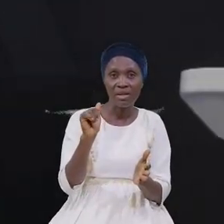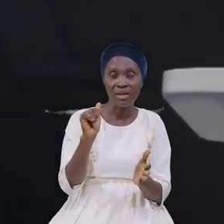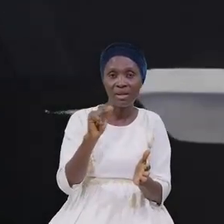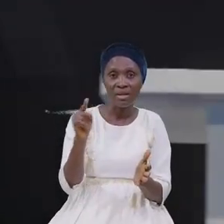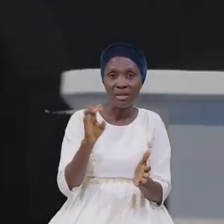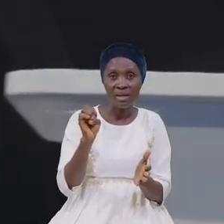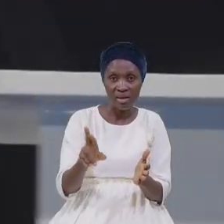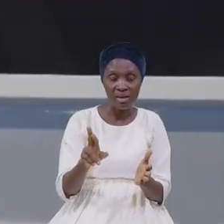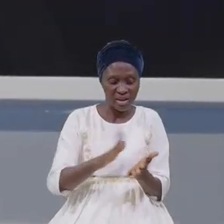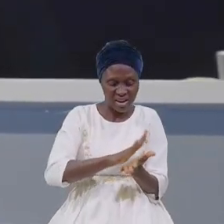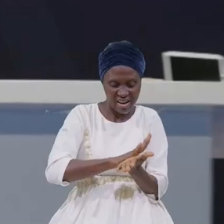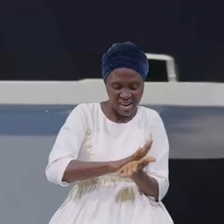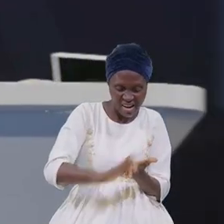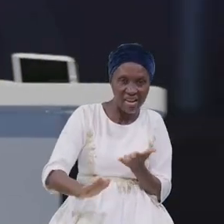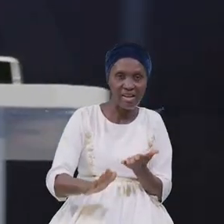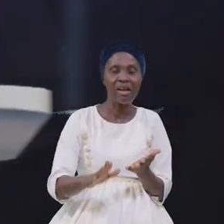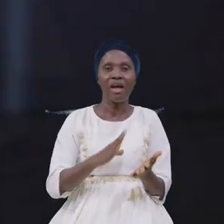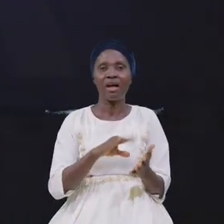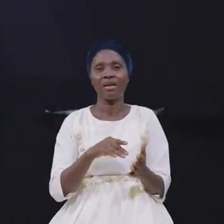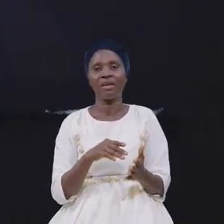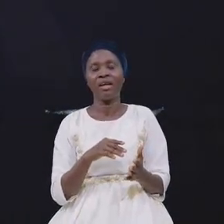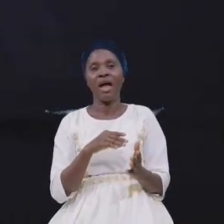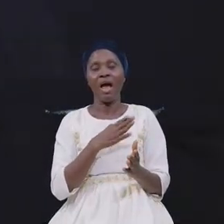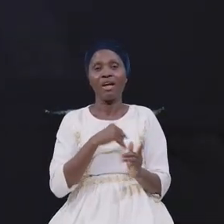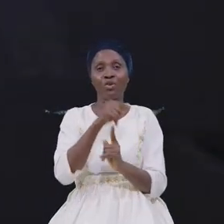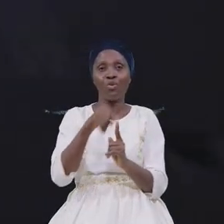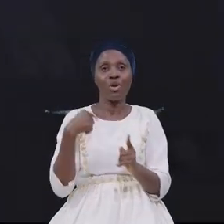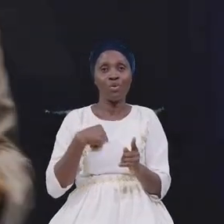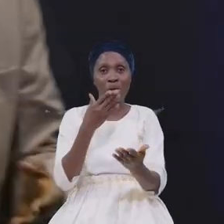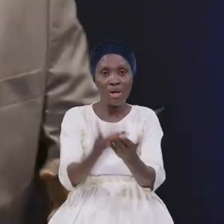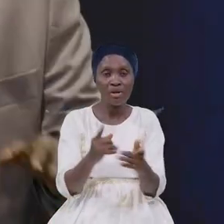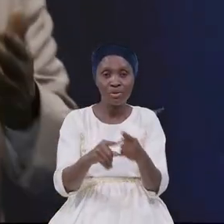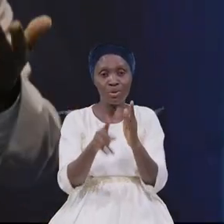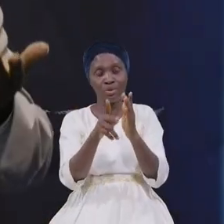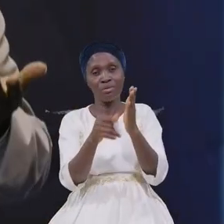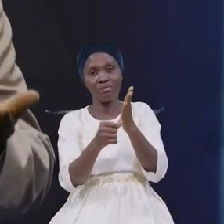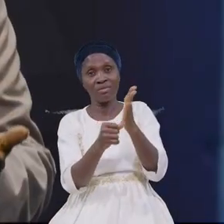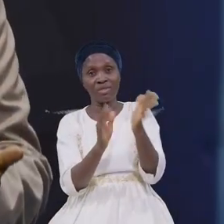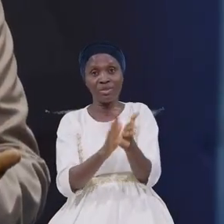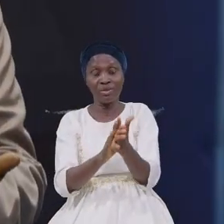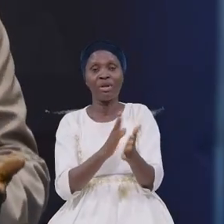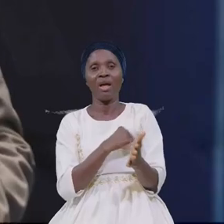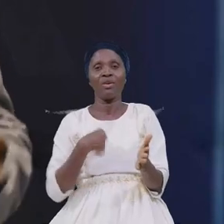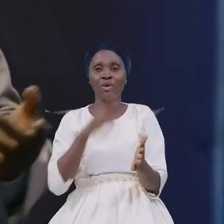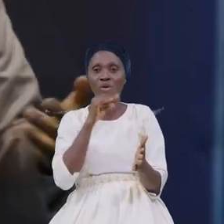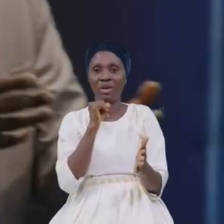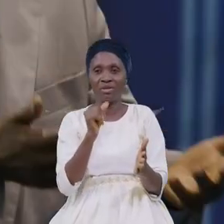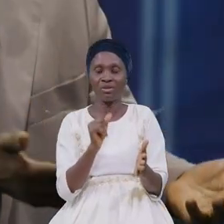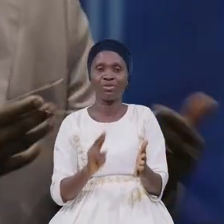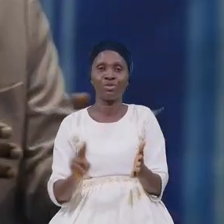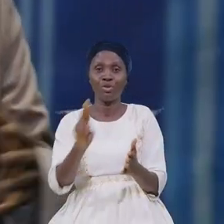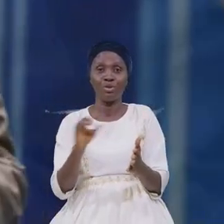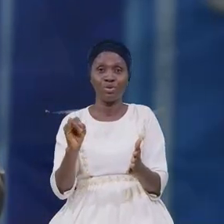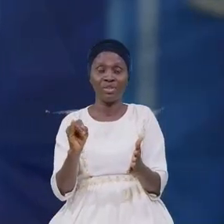gomme ce qu'on a mal fait. Et puis, lorsqu'on est allé au collège, on n'utilise